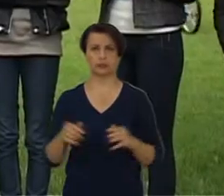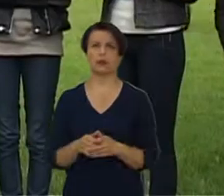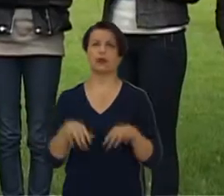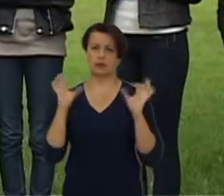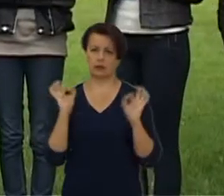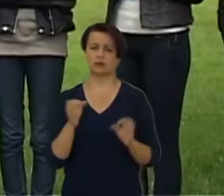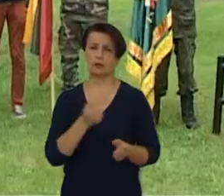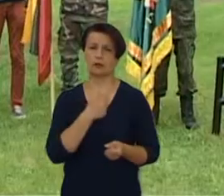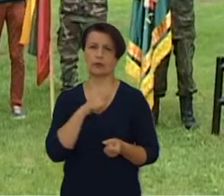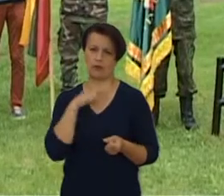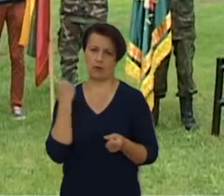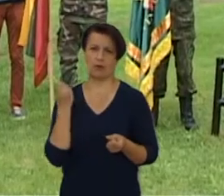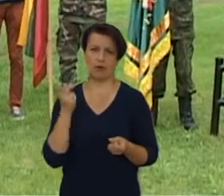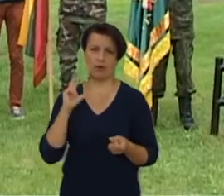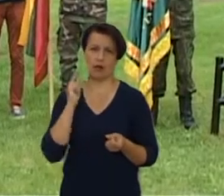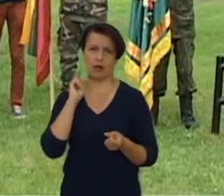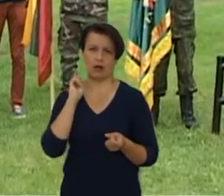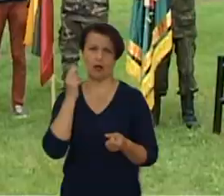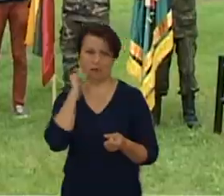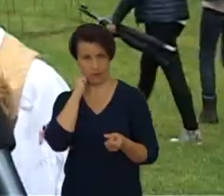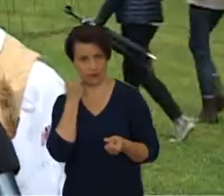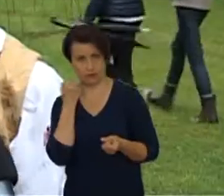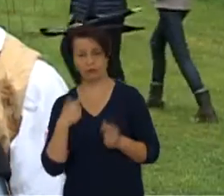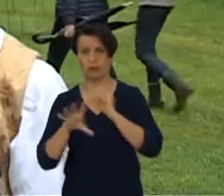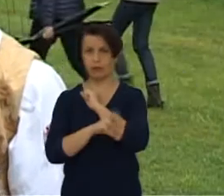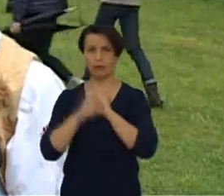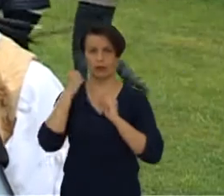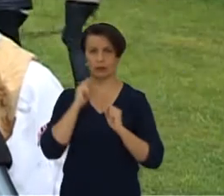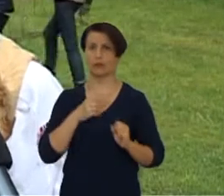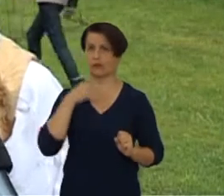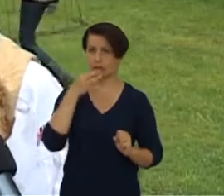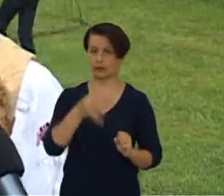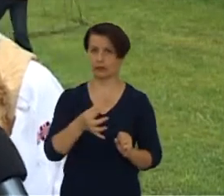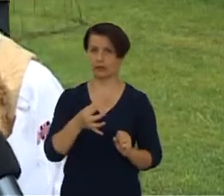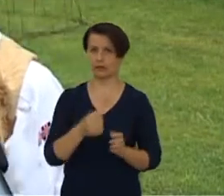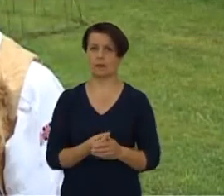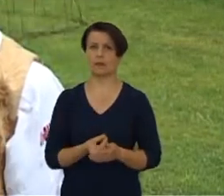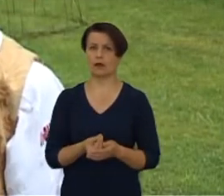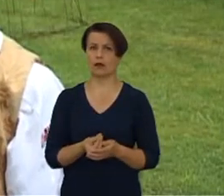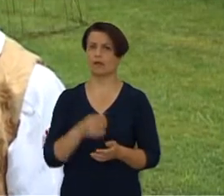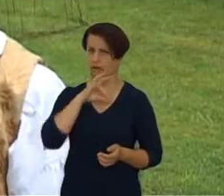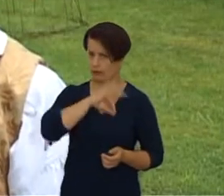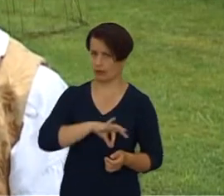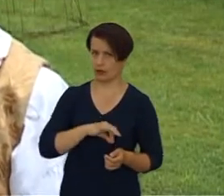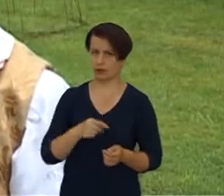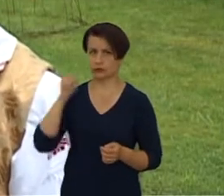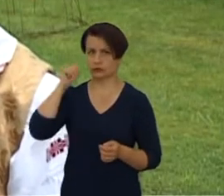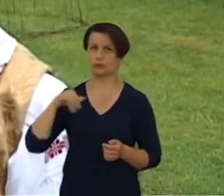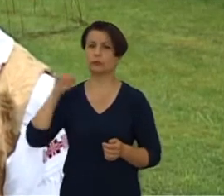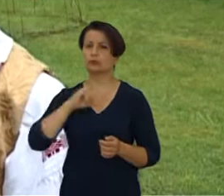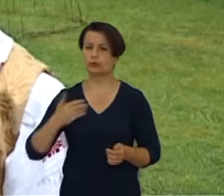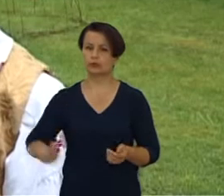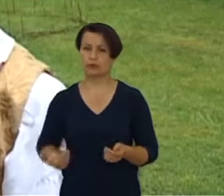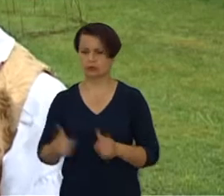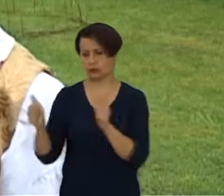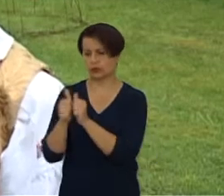tai tikrai turėtumėm labai daug ką veikti. Ir pabaigai norėčiau tik tiek pasakyti, kad verta žinoti, kur